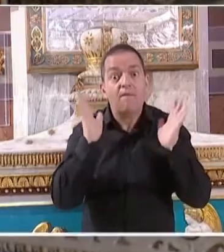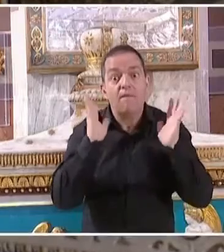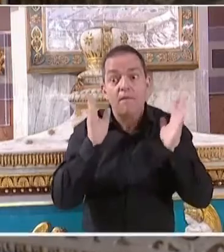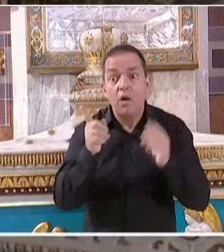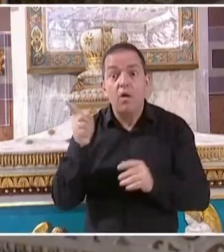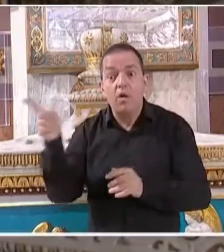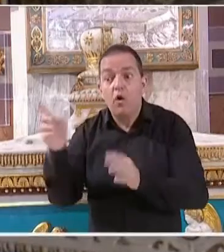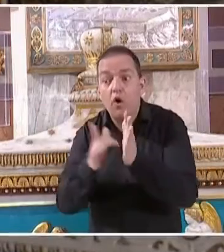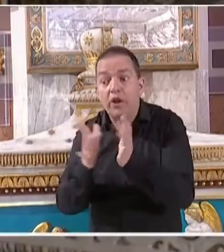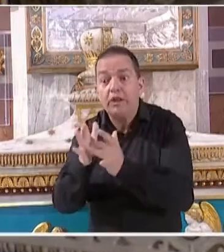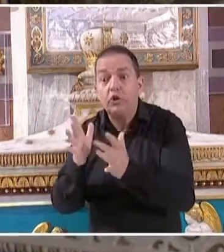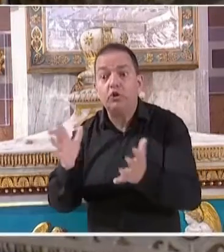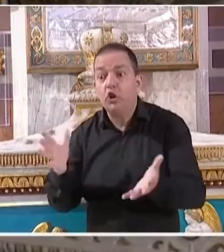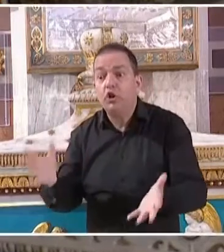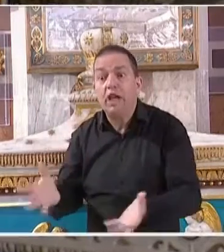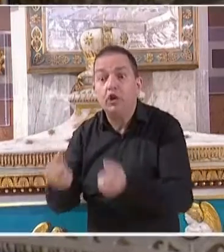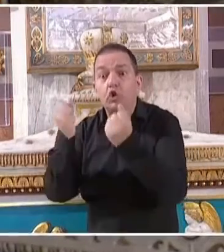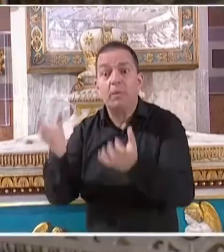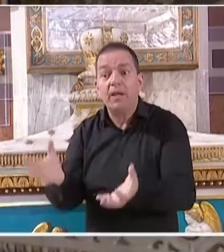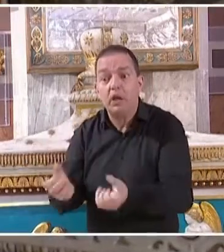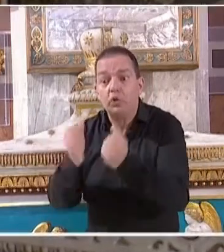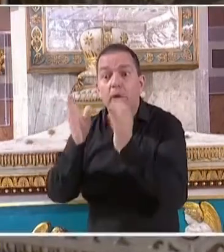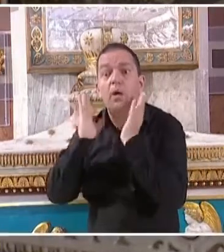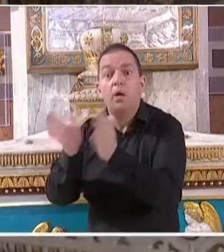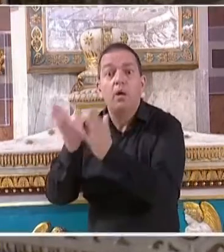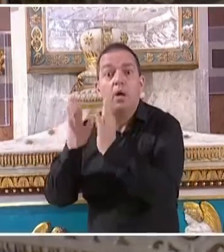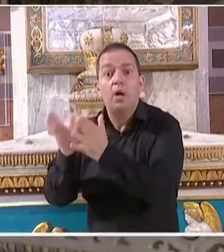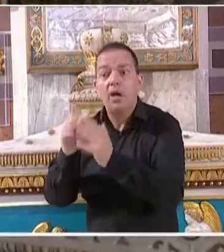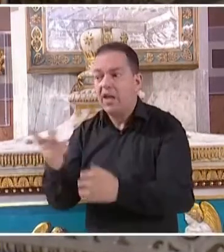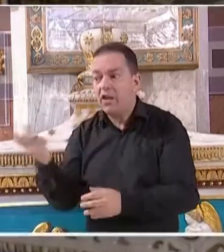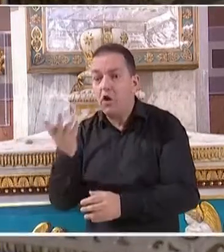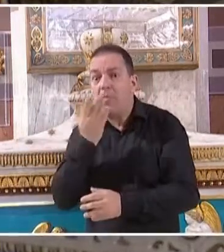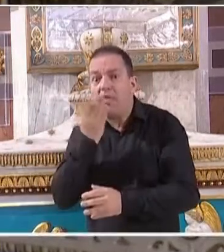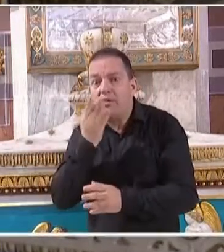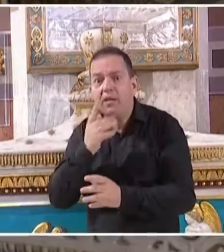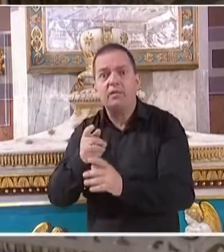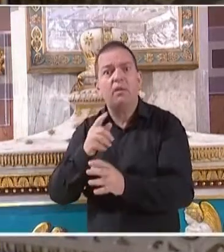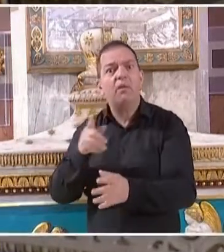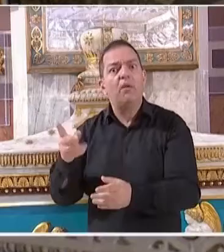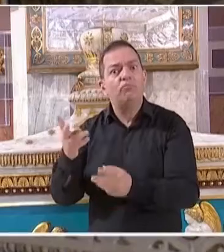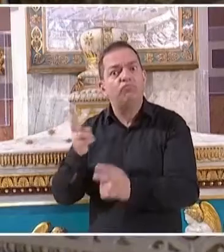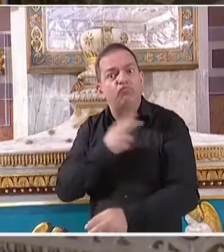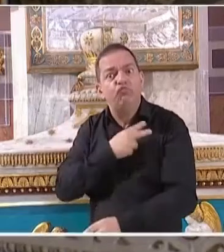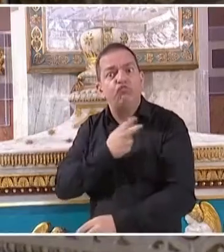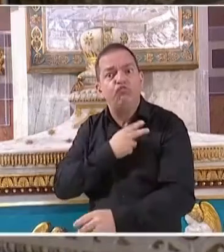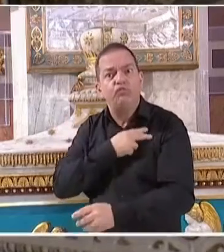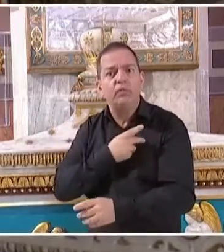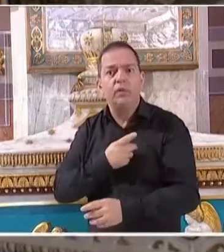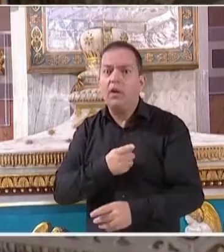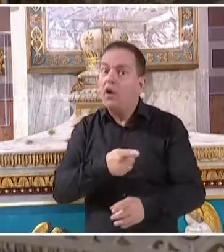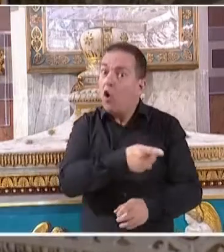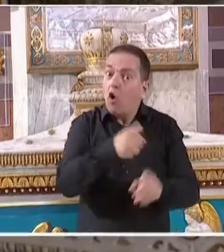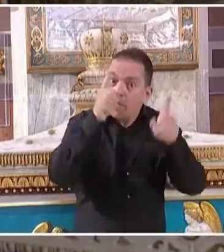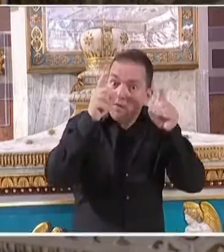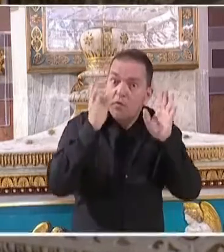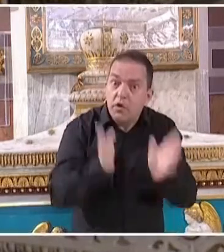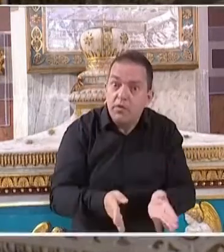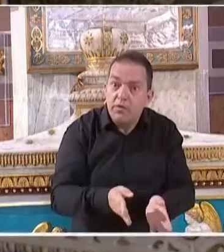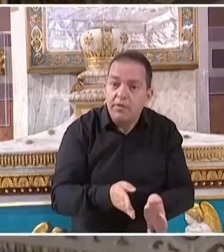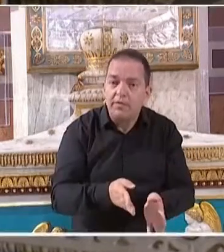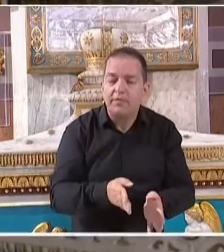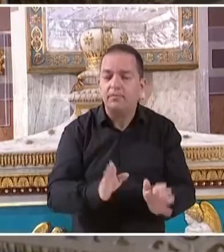σωτηρία και να διαλαλεί το έργο των Αποστόλων. Βεβαίως, τα